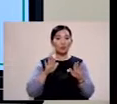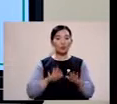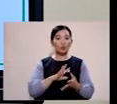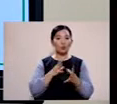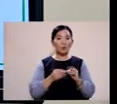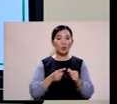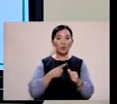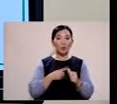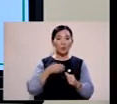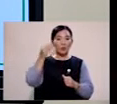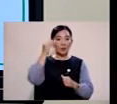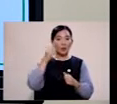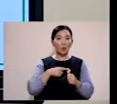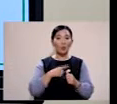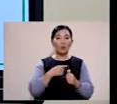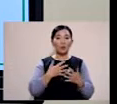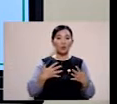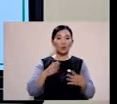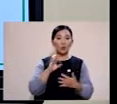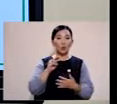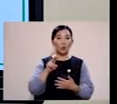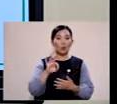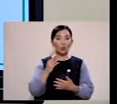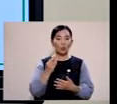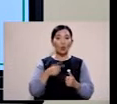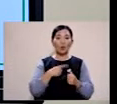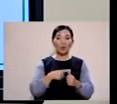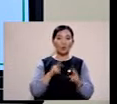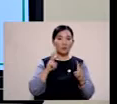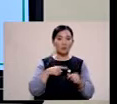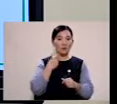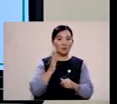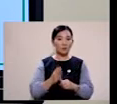umumiy nomini bildirgan otlar turdosh otlar deyiladi.